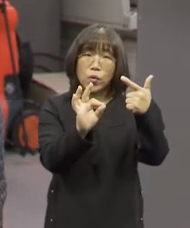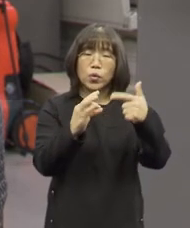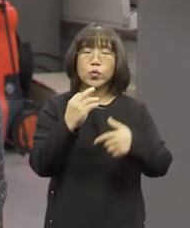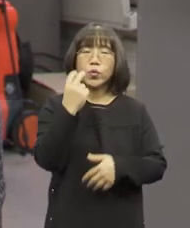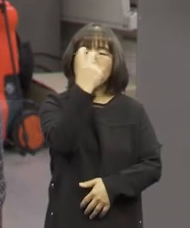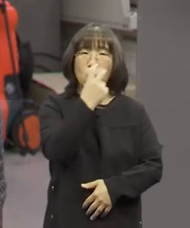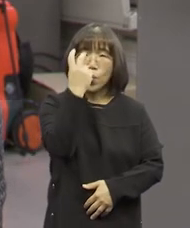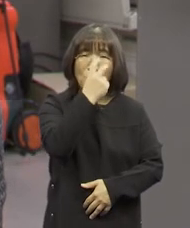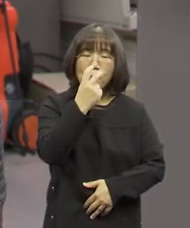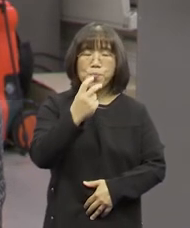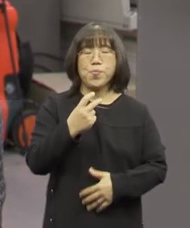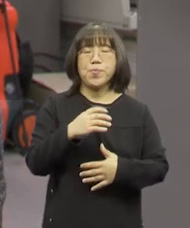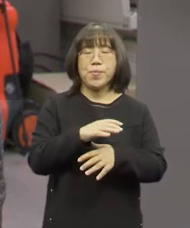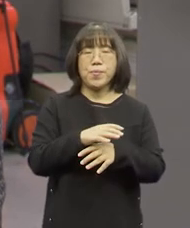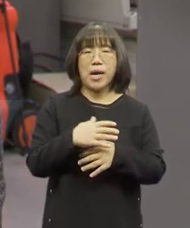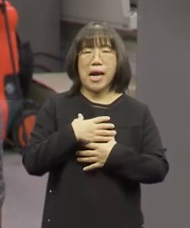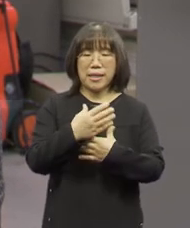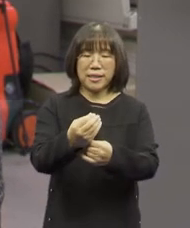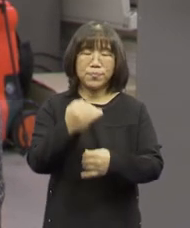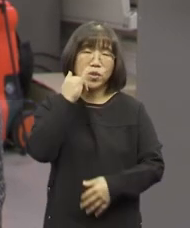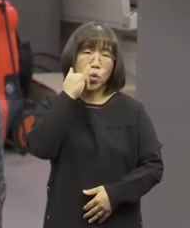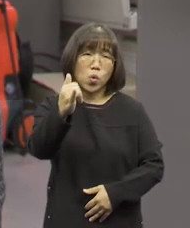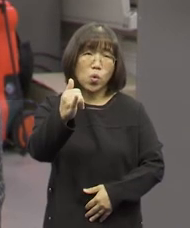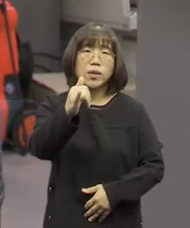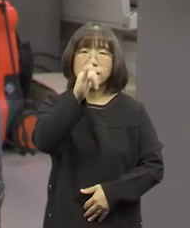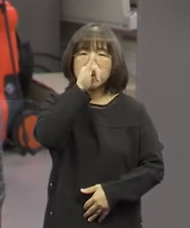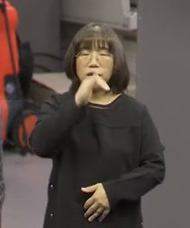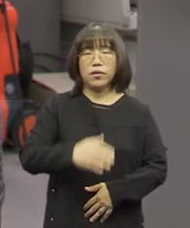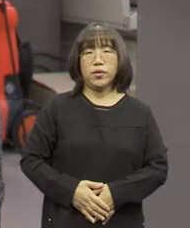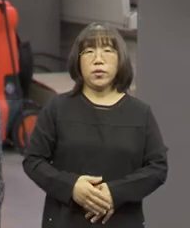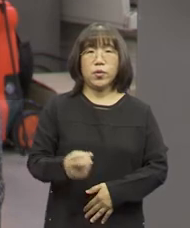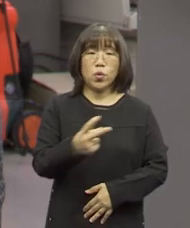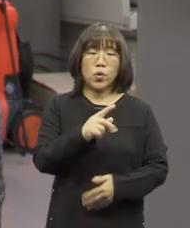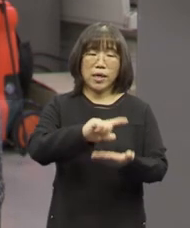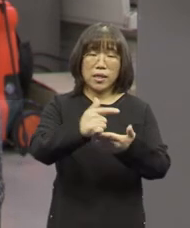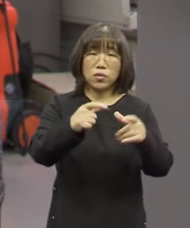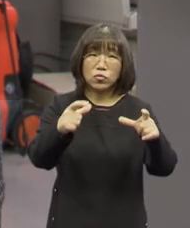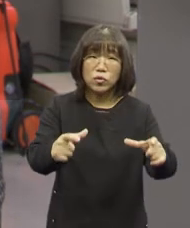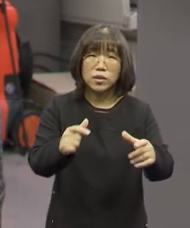그래서 저희 화곡육동에서는 이렇게 돌봄 안심코를 시행하고 있습니다.